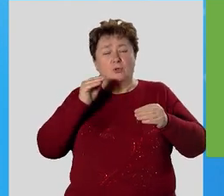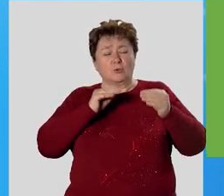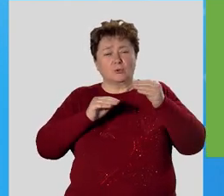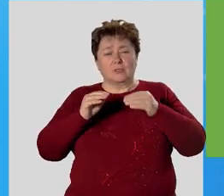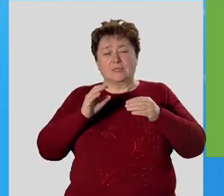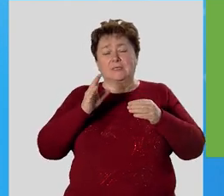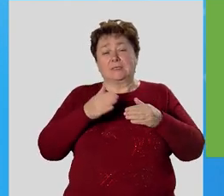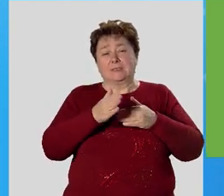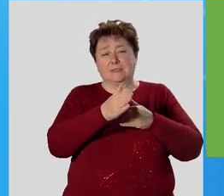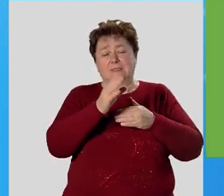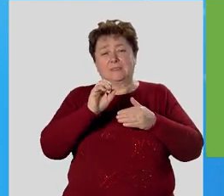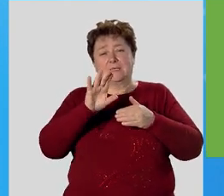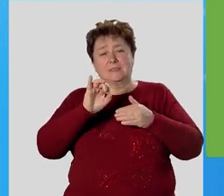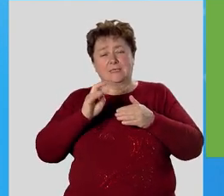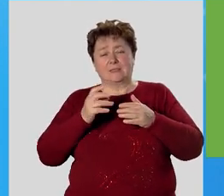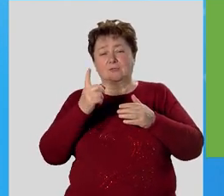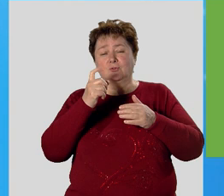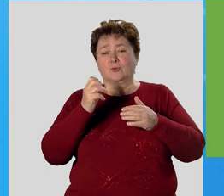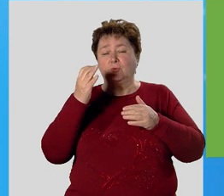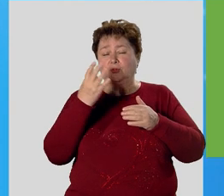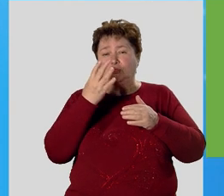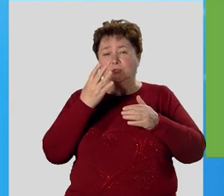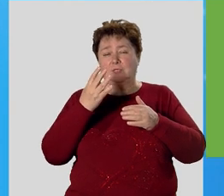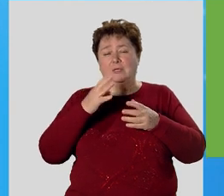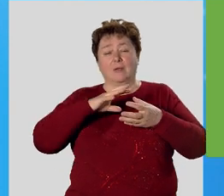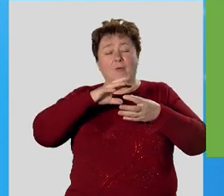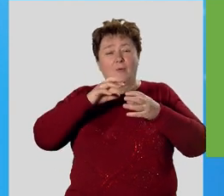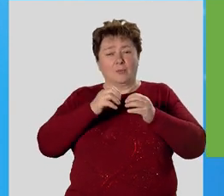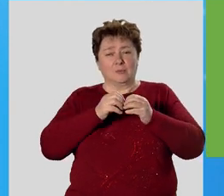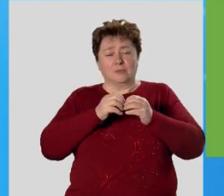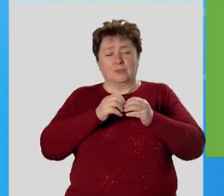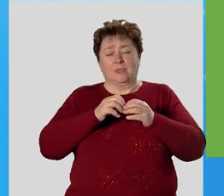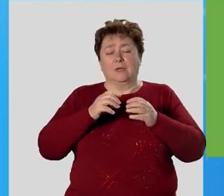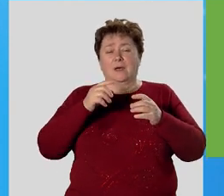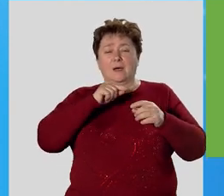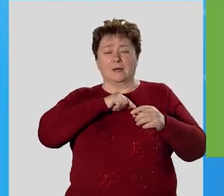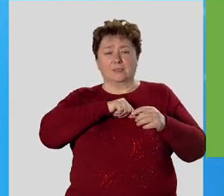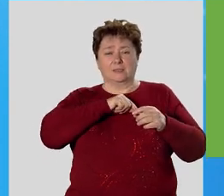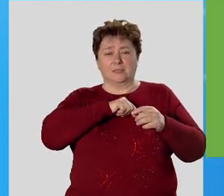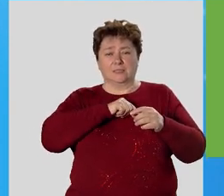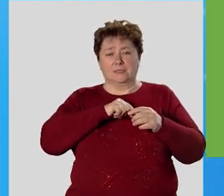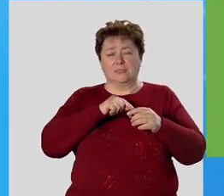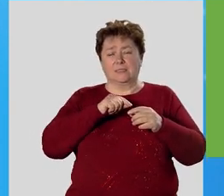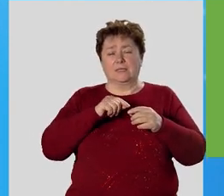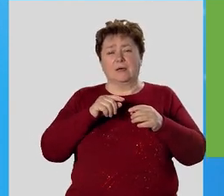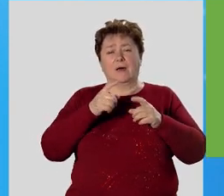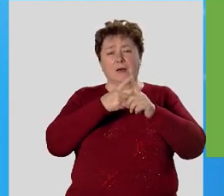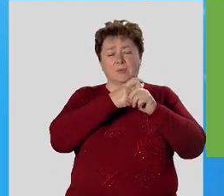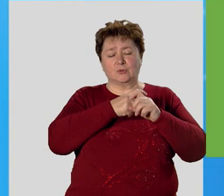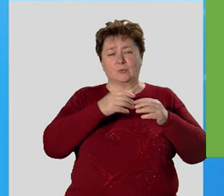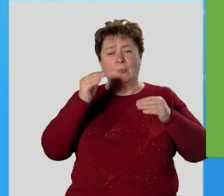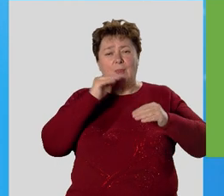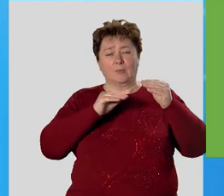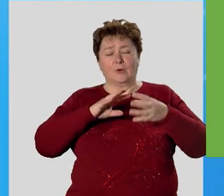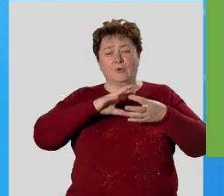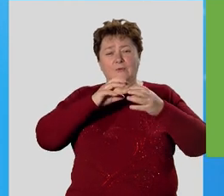устроенного сазана 104. Таким образом, характеристика хромосомного набора в